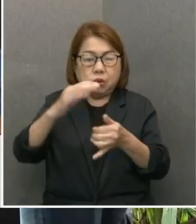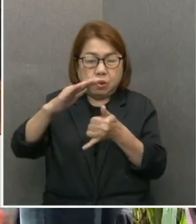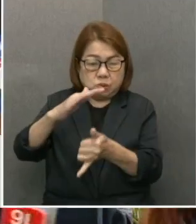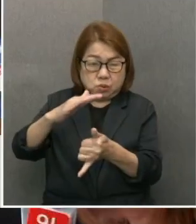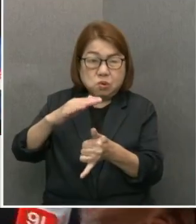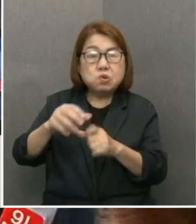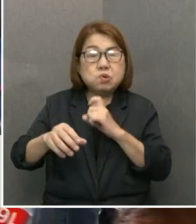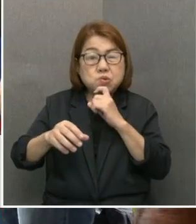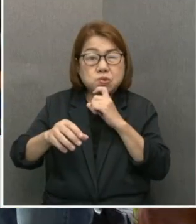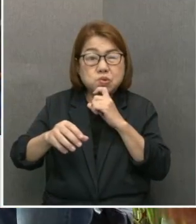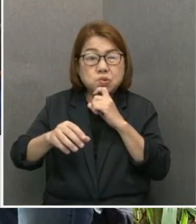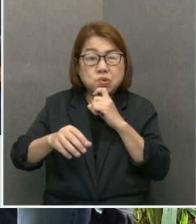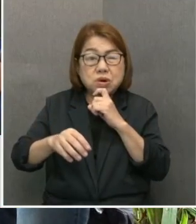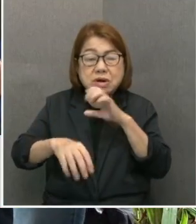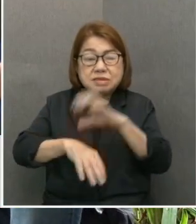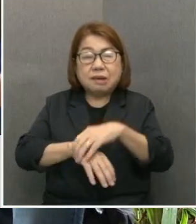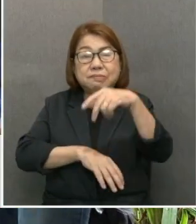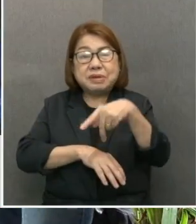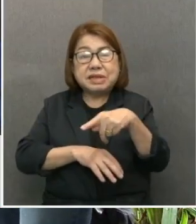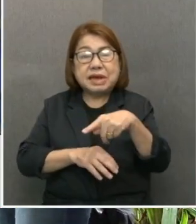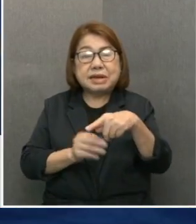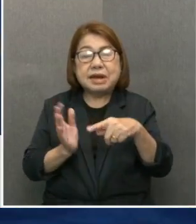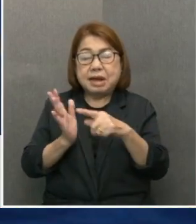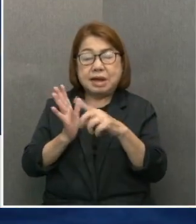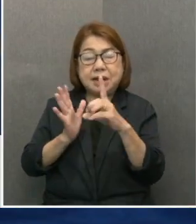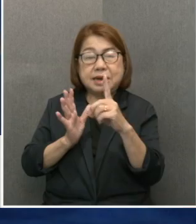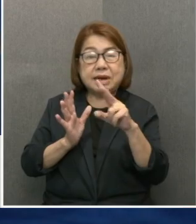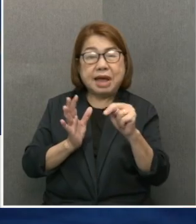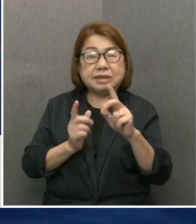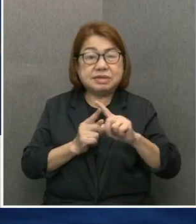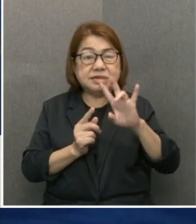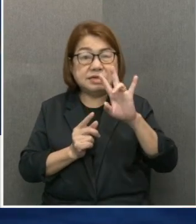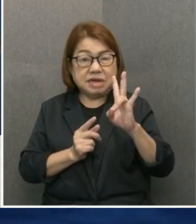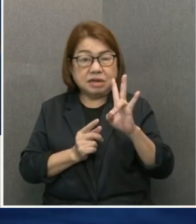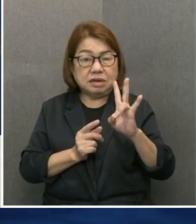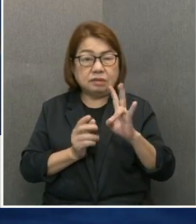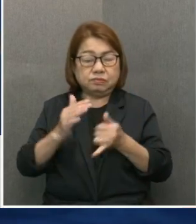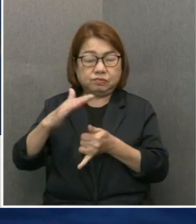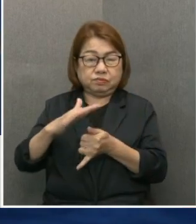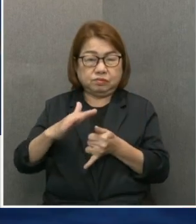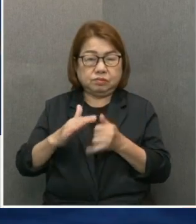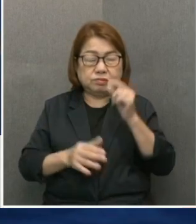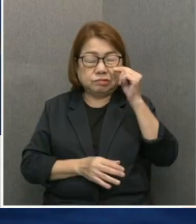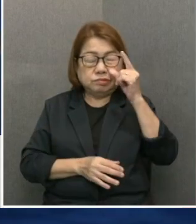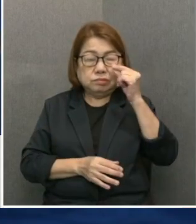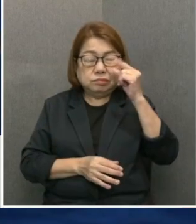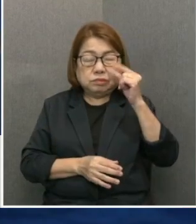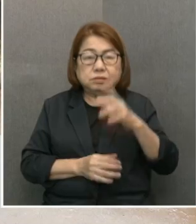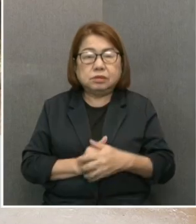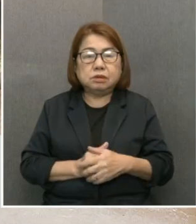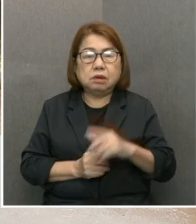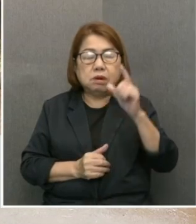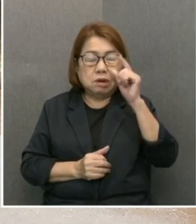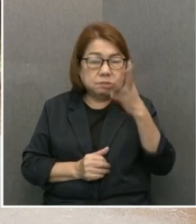จำพิเศษกรุงเทพมหานครแดน 7อยู่ระหว่างการกักโรคมีอาการนอนไม่หลับค่ะแน่นหน้าอกวัดความดัน